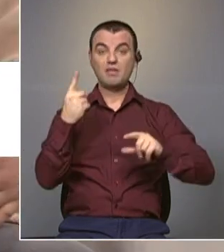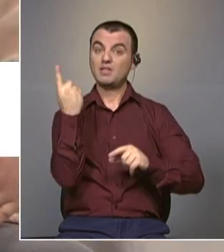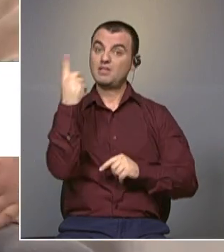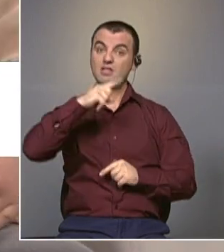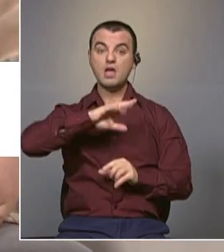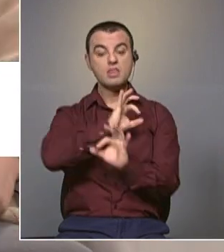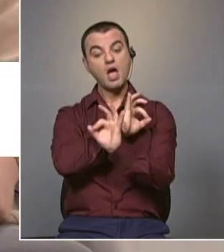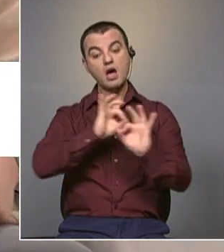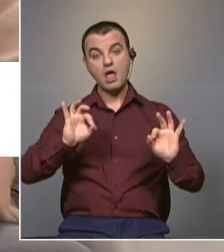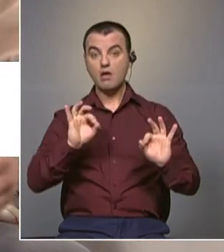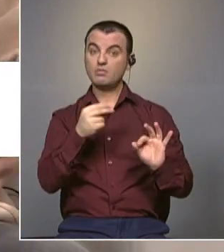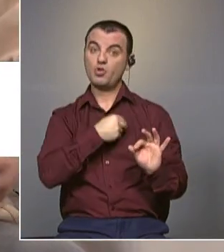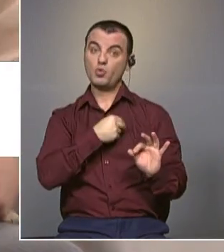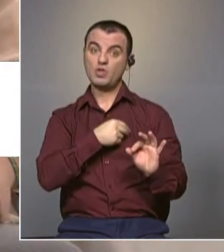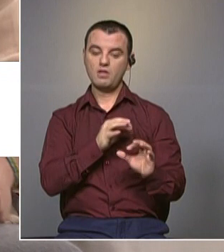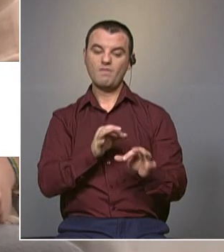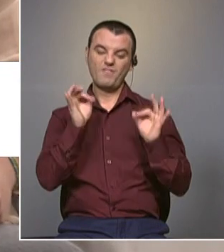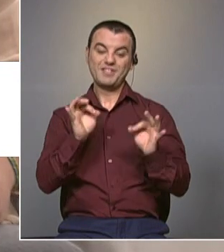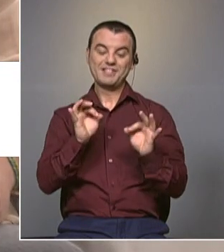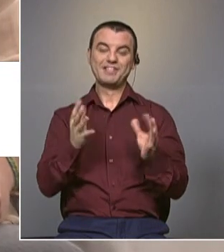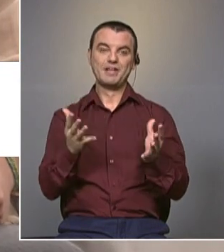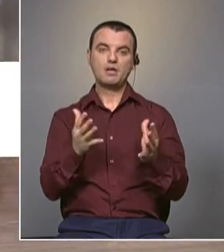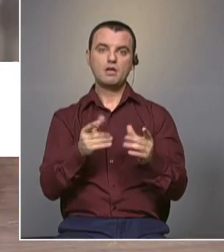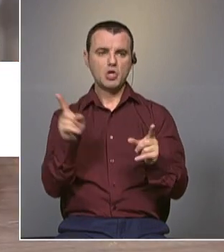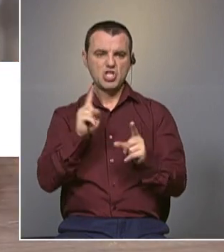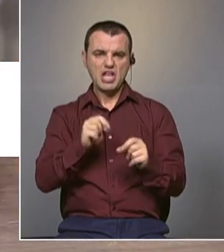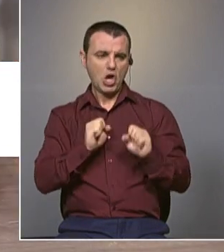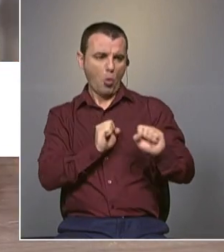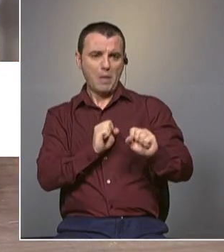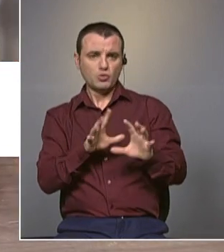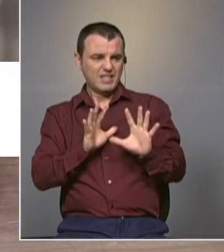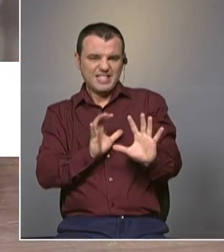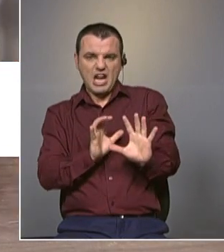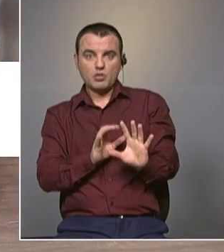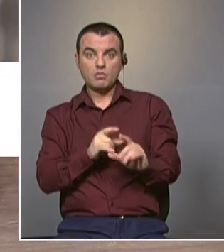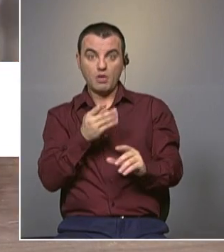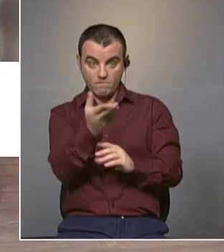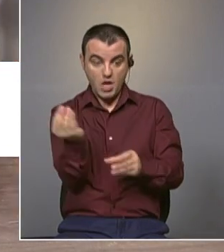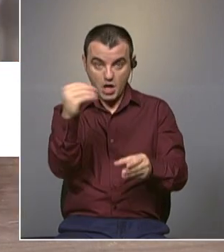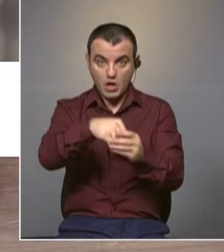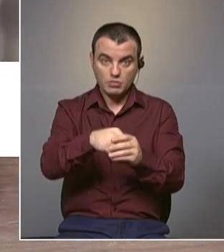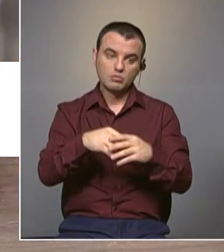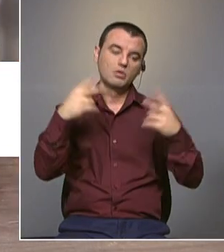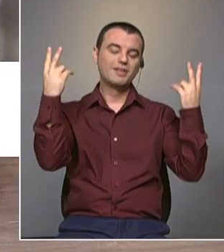да го усетим реално. Къде? Не е ли опасно? Не е ли страшно? Вие качва ли сте се на... Разбира се. Ръководителите на